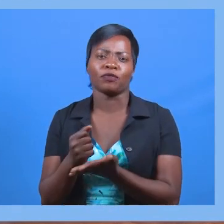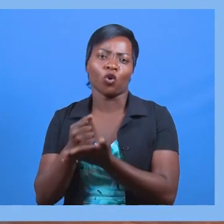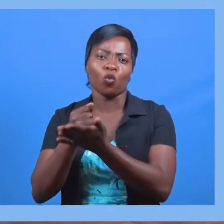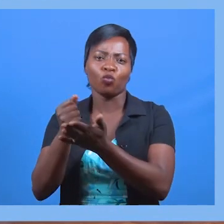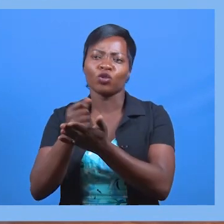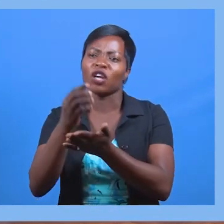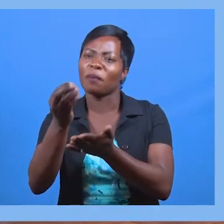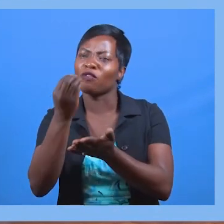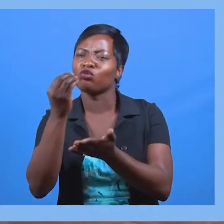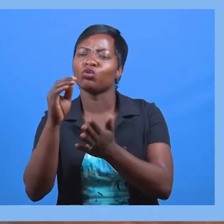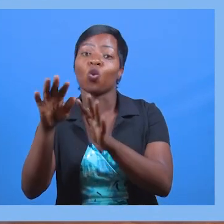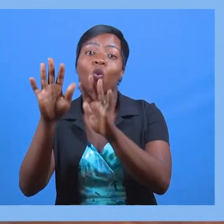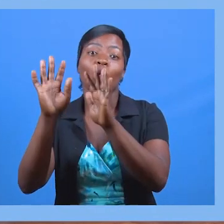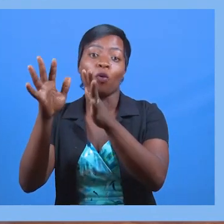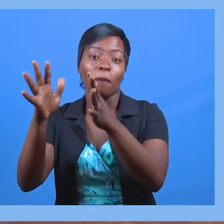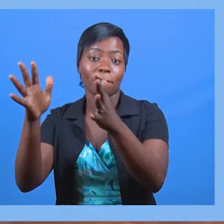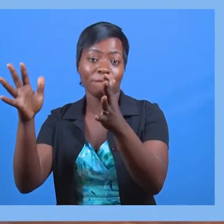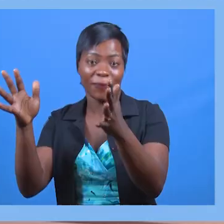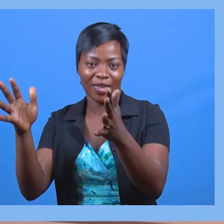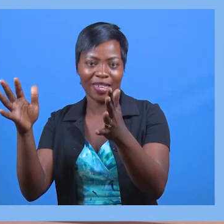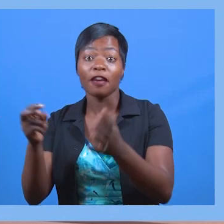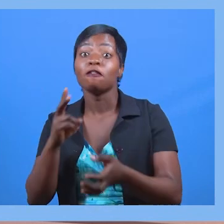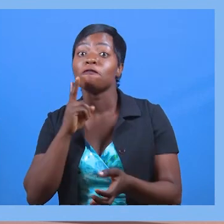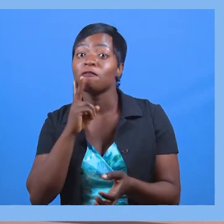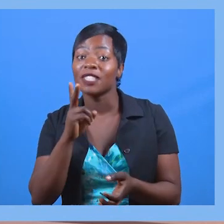rinoita kuti muyenzi akauya